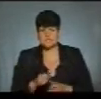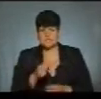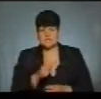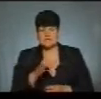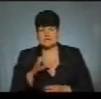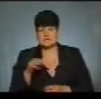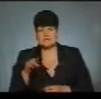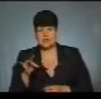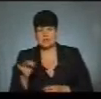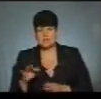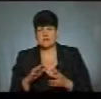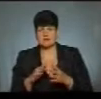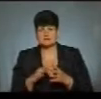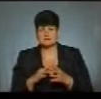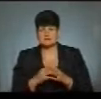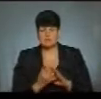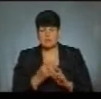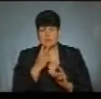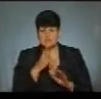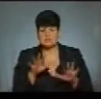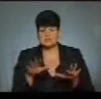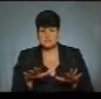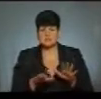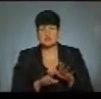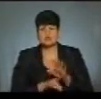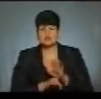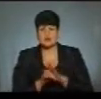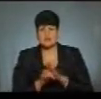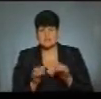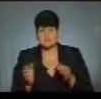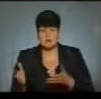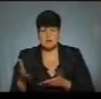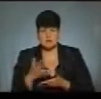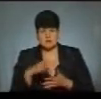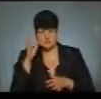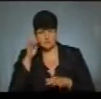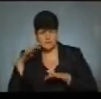Прошова Ігор Прус показує місце у полі, де почала збиратися і звідки вода пішла на вулицю.